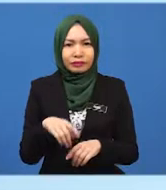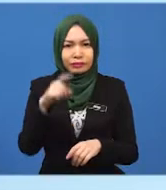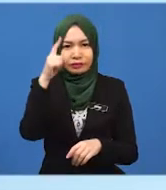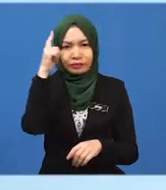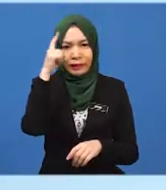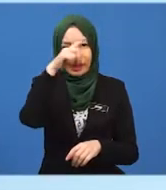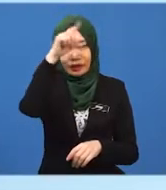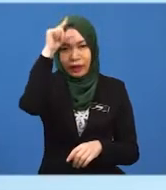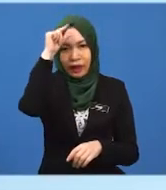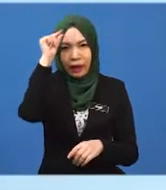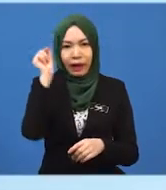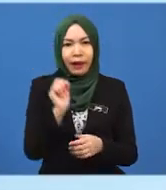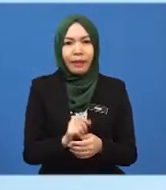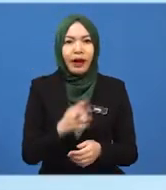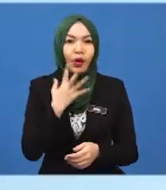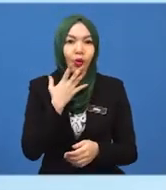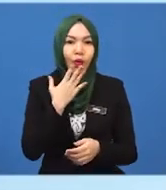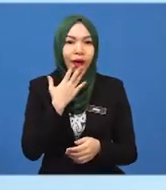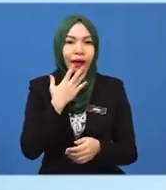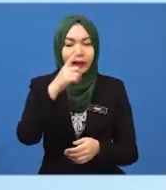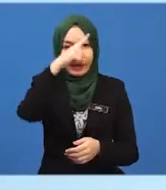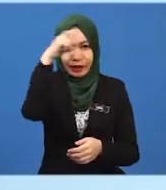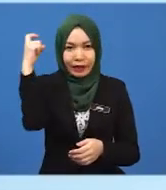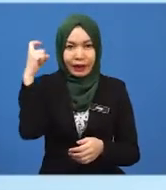Warna kasut abang adalah hitam.